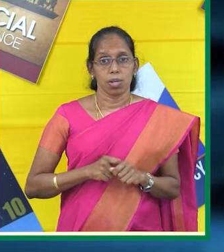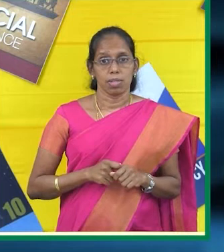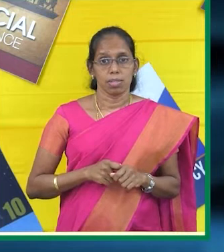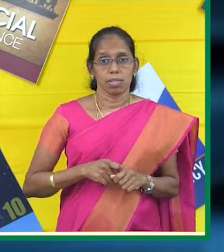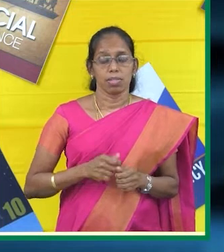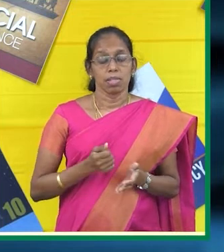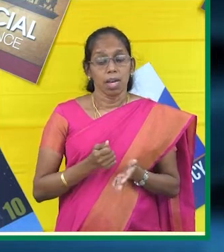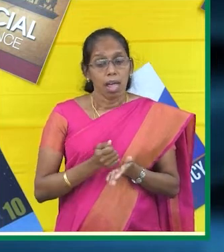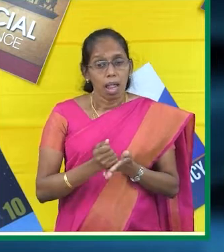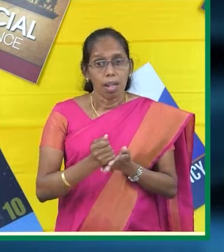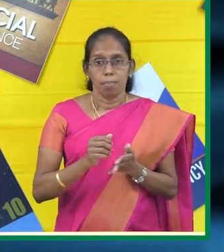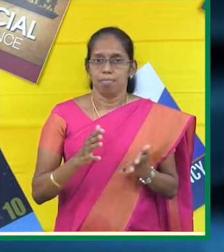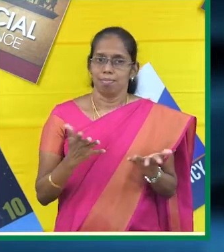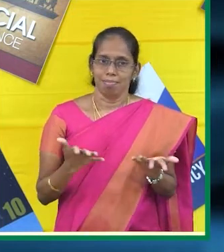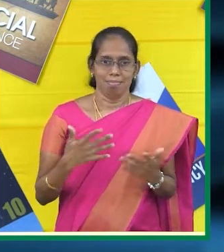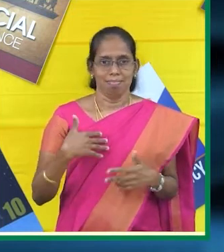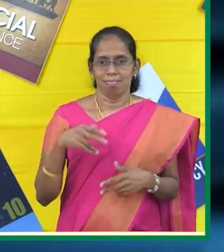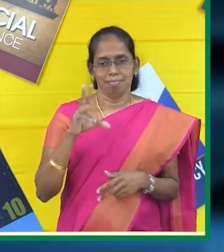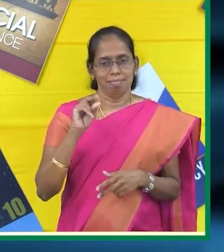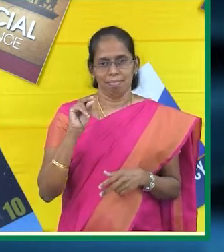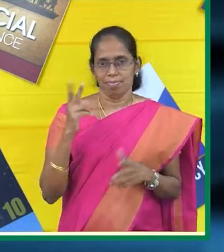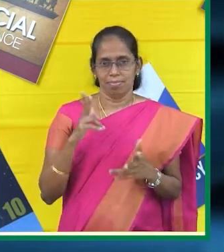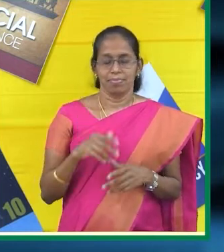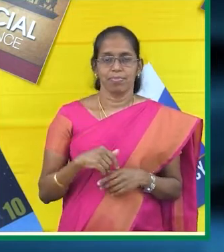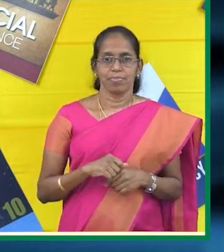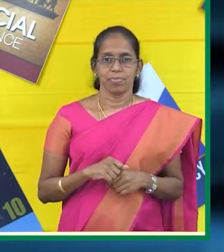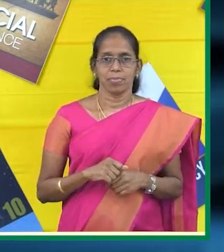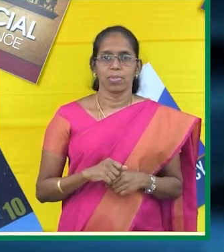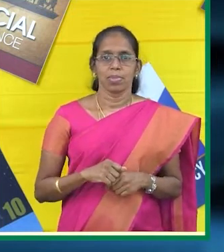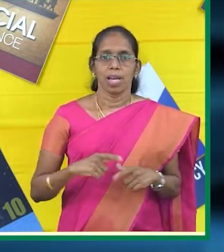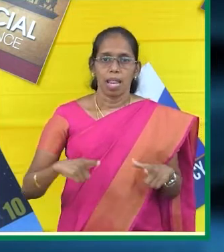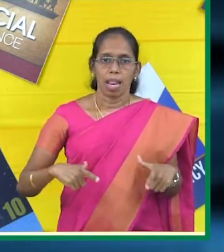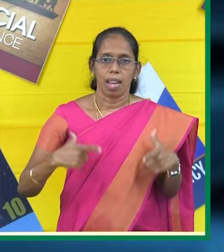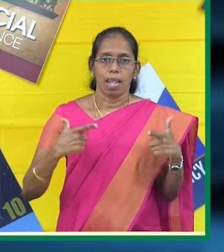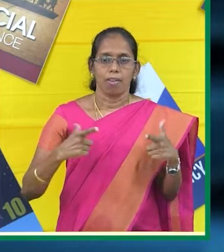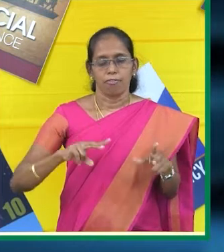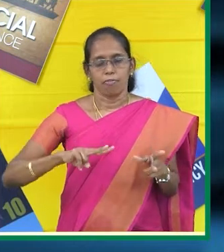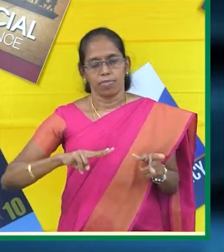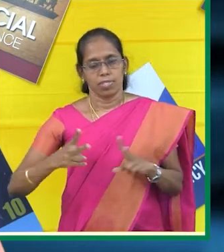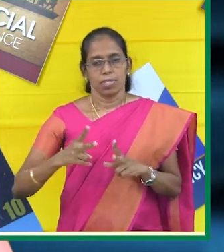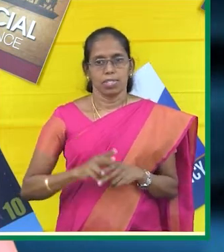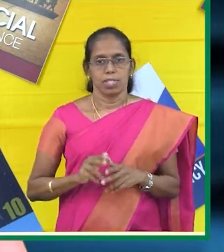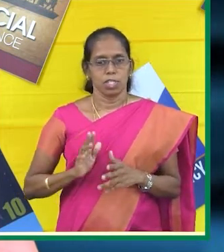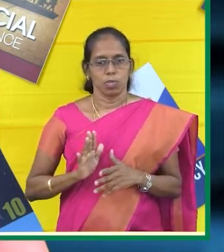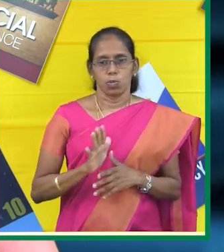தொழில்நுட்பத்தினுடைய உதவி இல்லாமல் நாம் வாழ முடியாது என்கிற நிலைக்கு மனித வாழ்வு